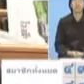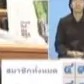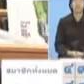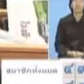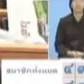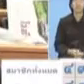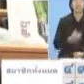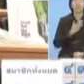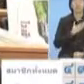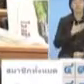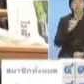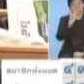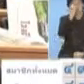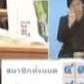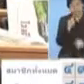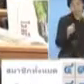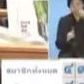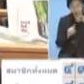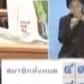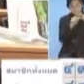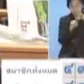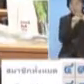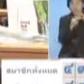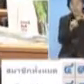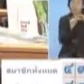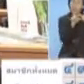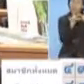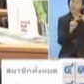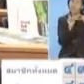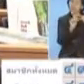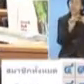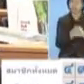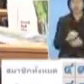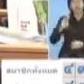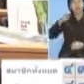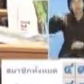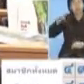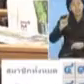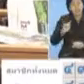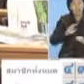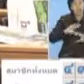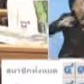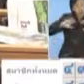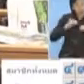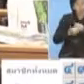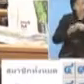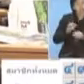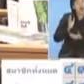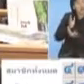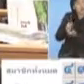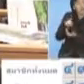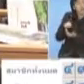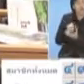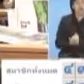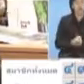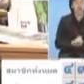ผมมีโจทย์อยู่2ข้อที่ผมถามว่าแล้วโชควรลักษณ์เป็นใครล่ะรัฐบาลต้องยอมขายของให้กับโชควรลักษณ์ในงานที่โรงสี